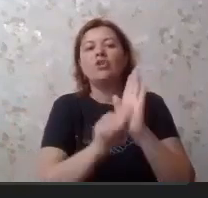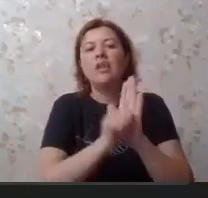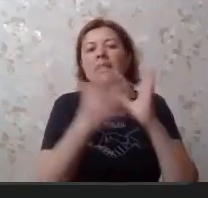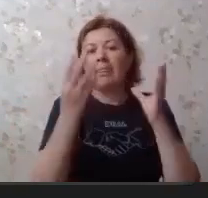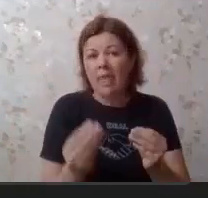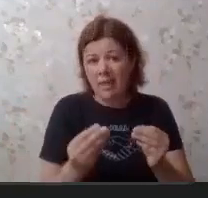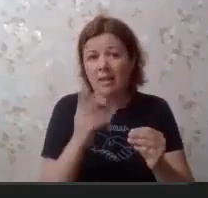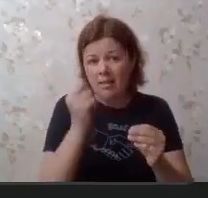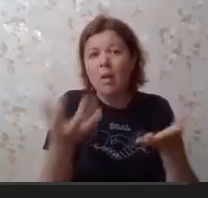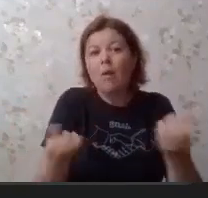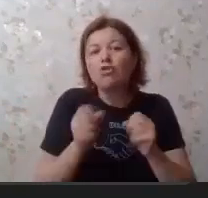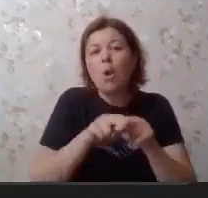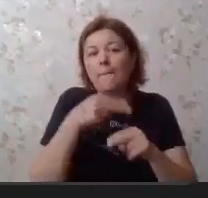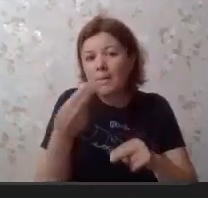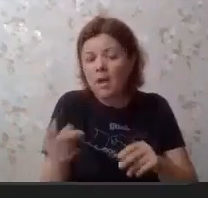когда